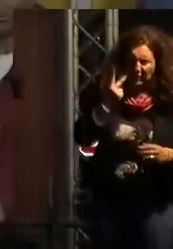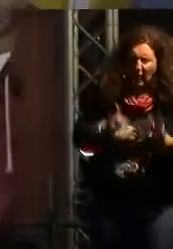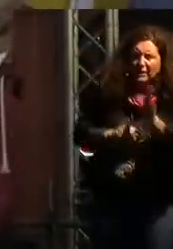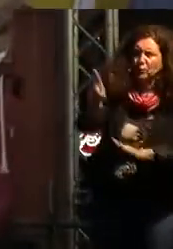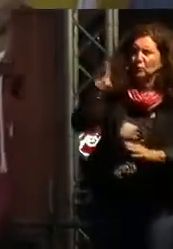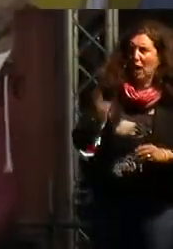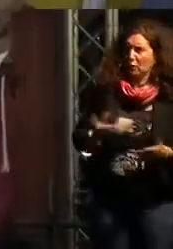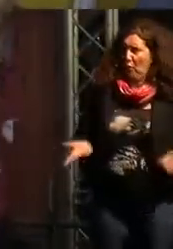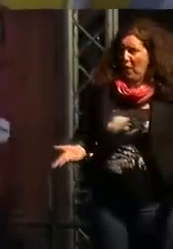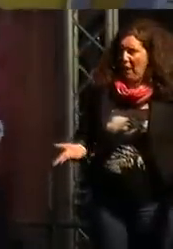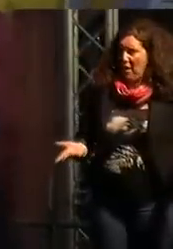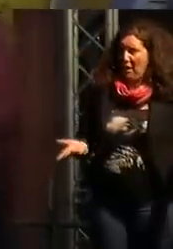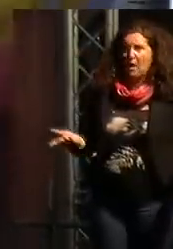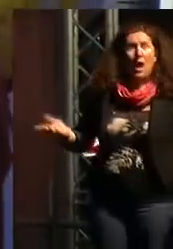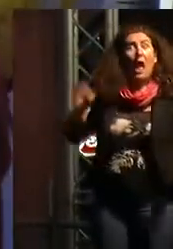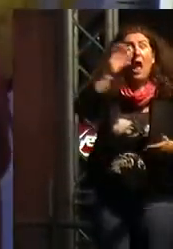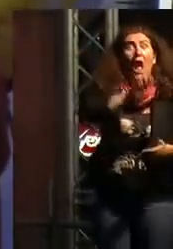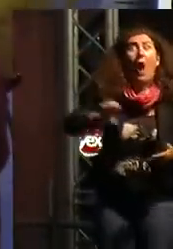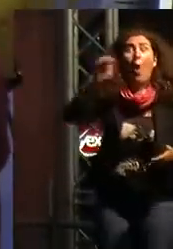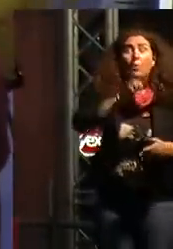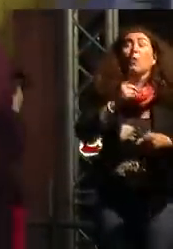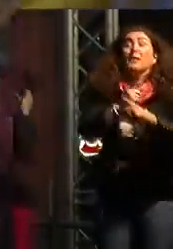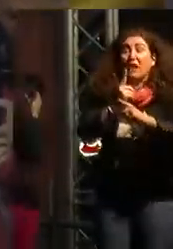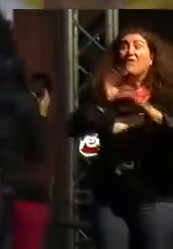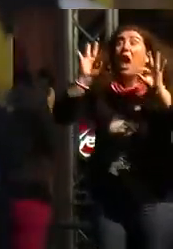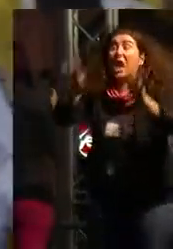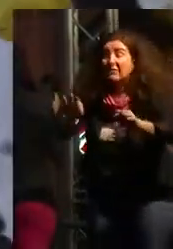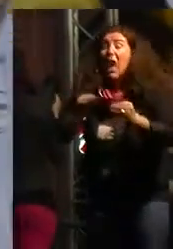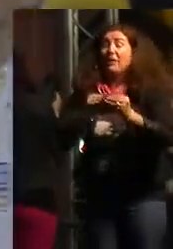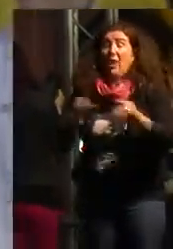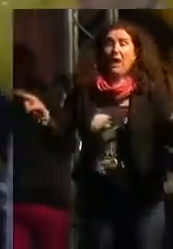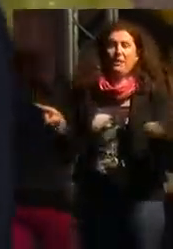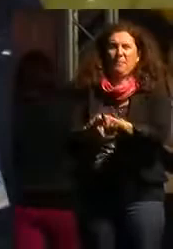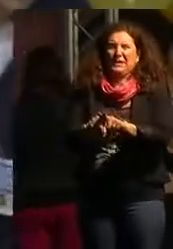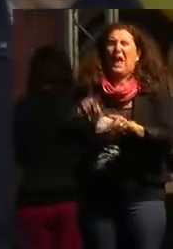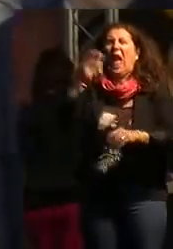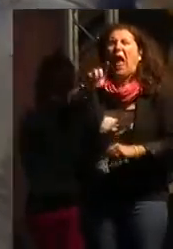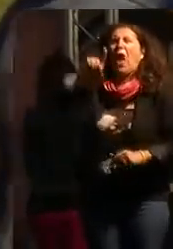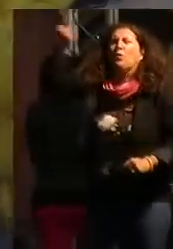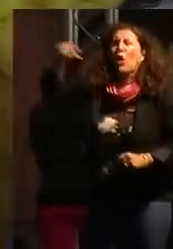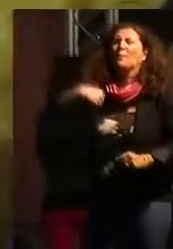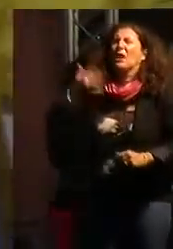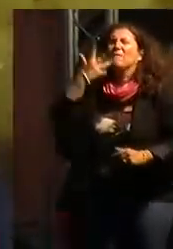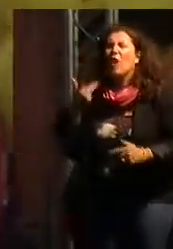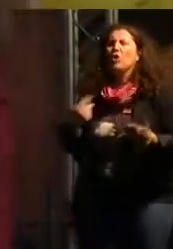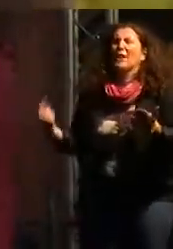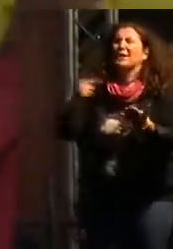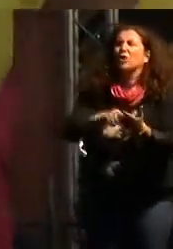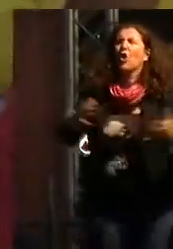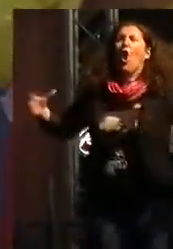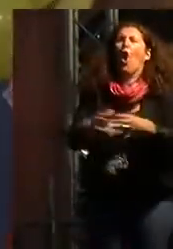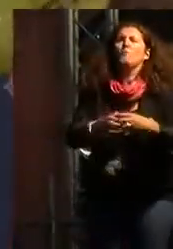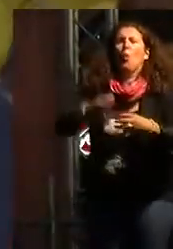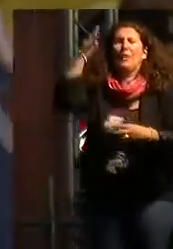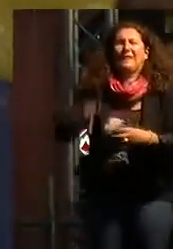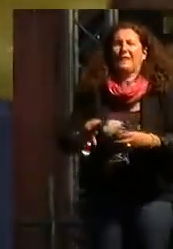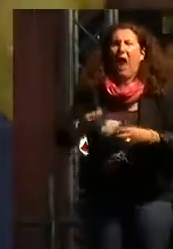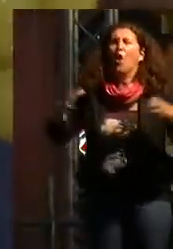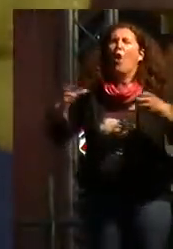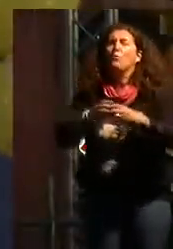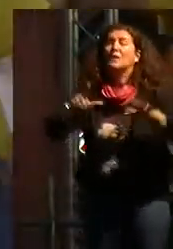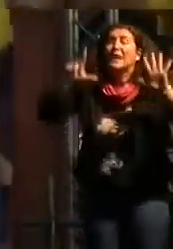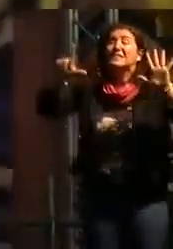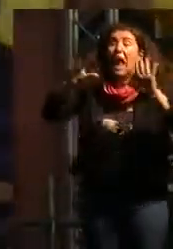Allora anche in Europa andremo a fare questo. Noi andremo a ripristinare quel concetto di comunità che è il cappello dei nostri